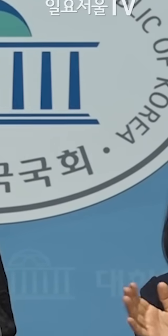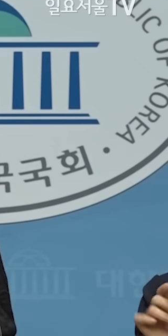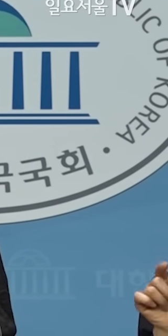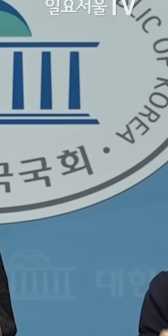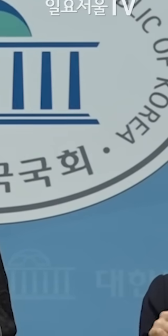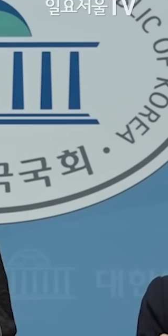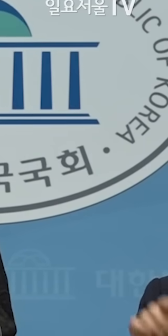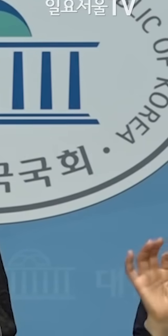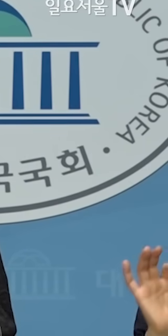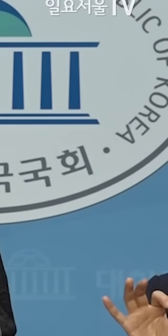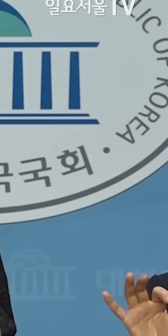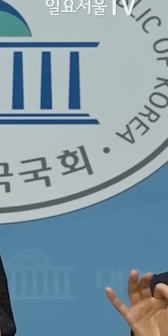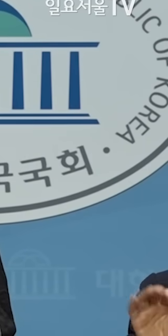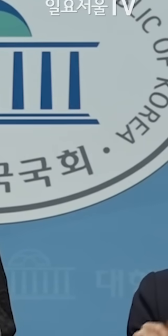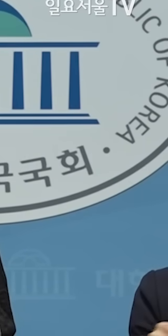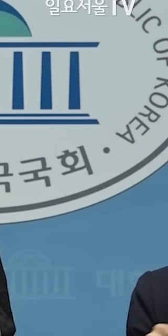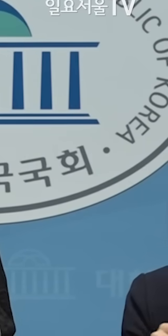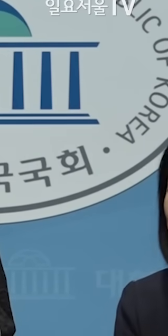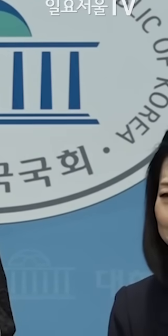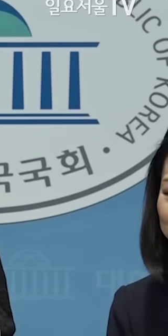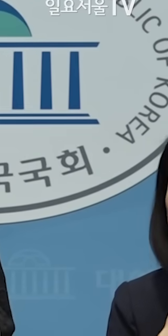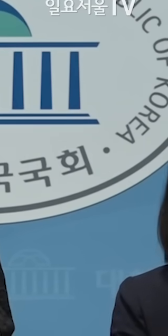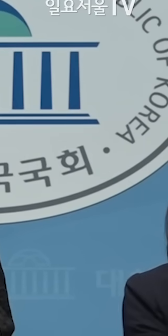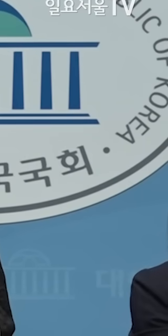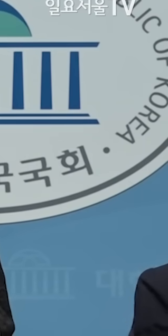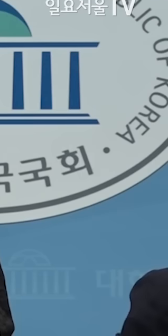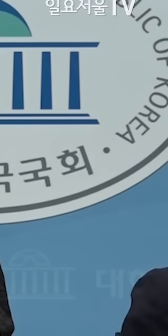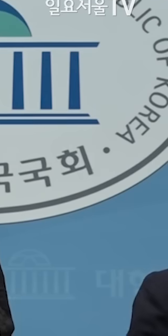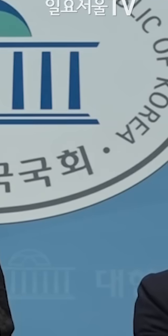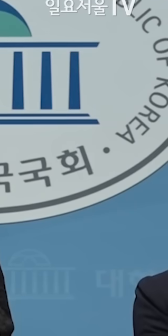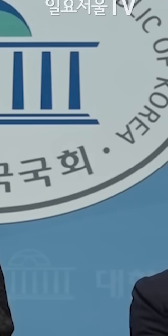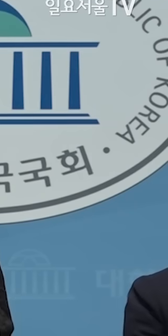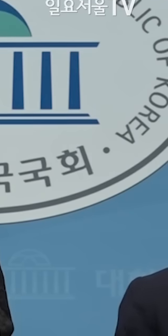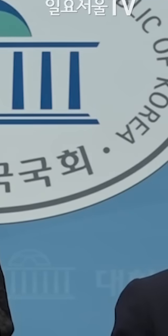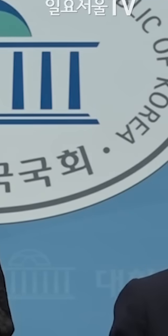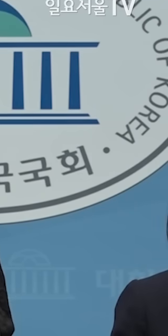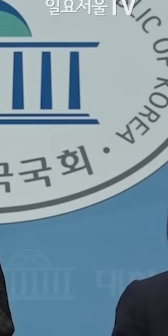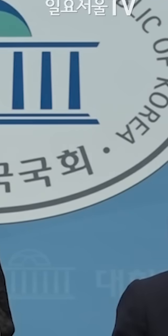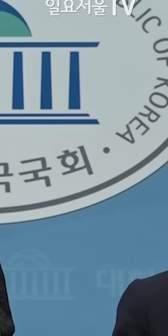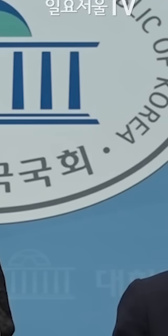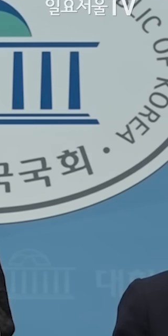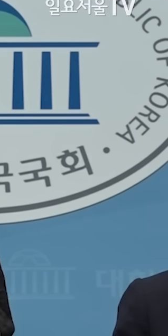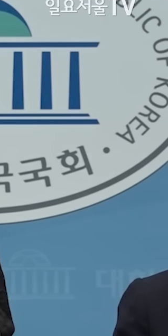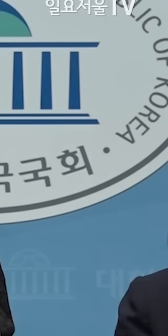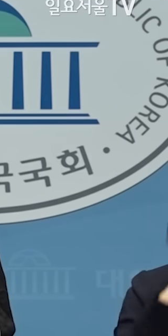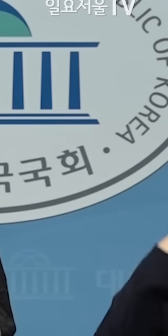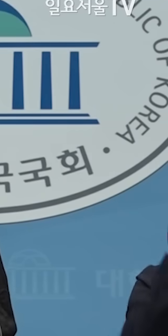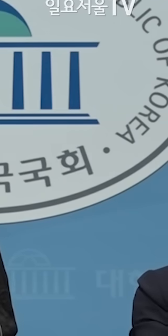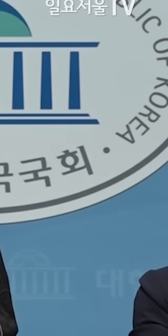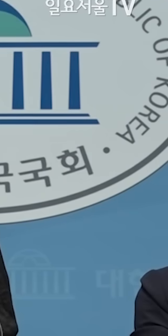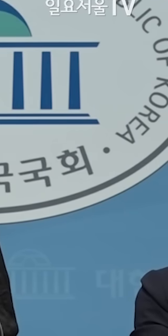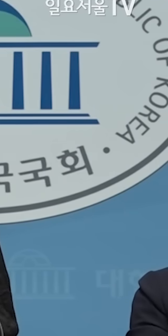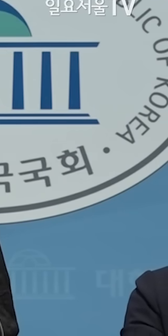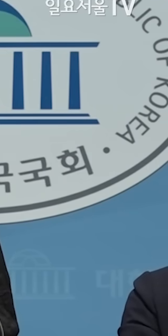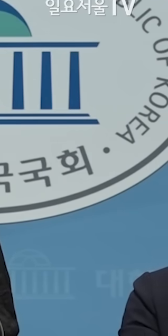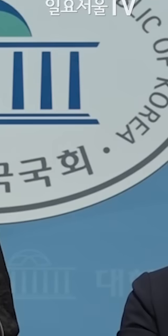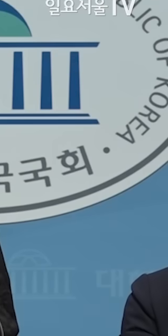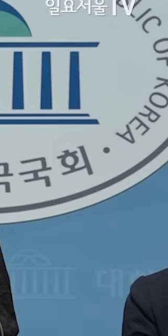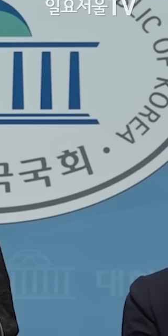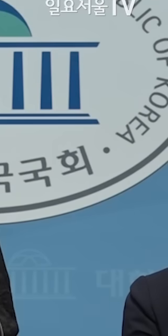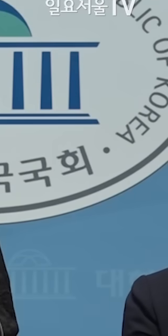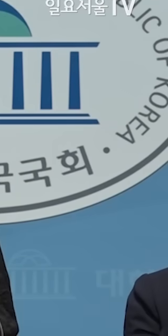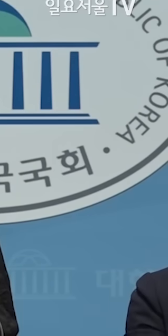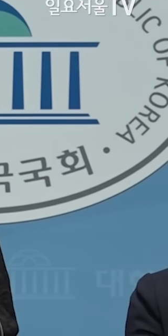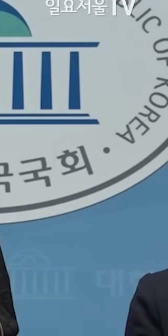볼수록 하고픈 마음이 싹 사라지게 만드는 정당이기입니다 회의